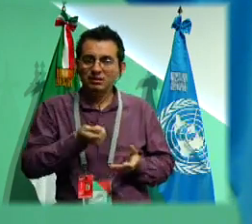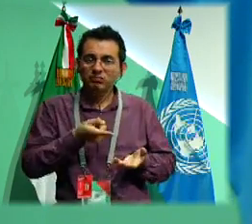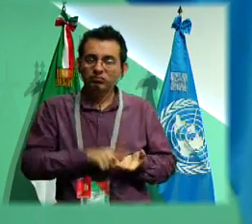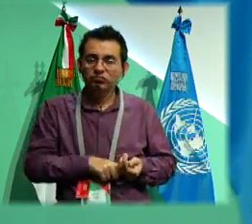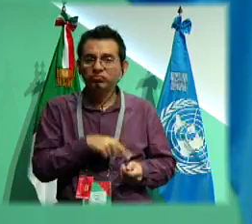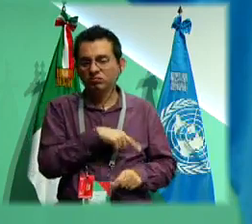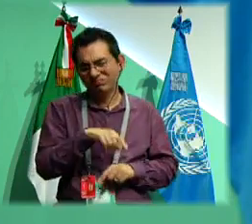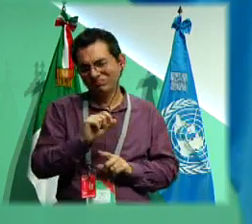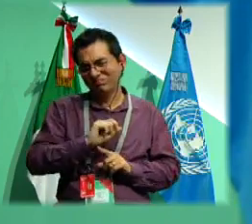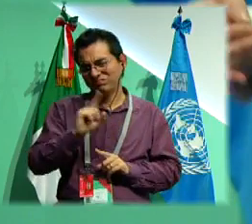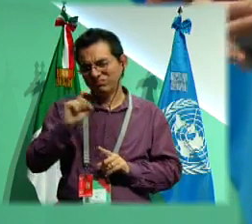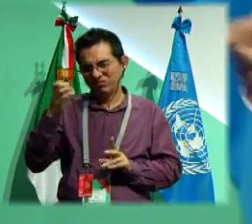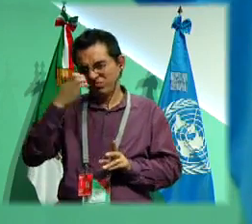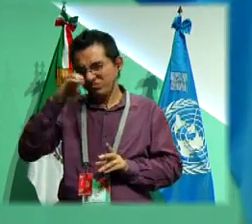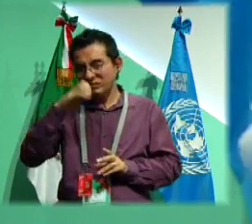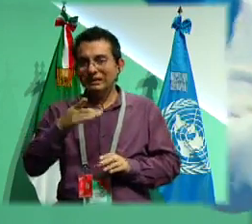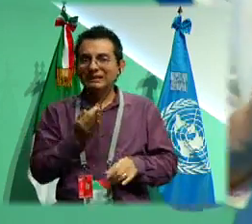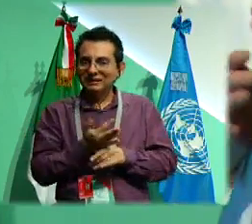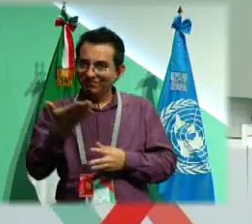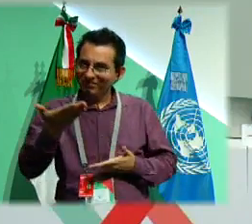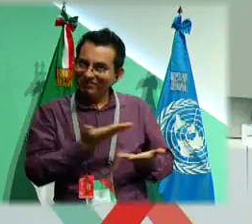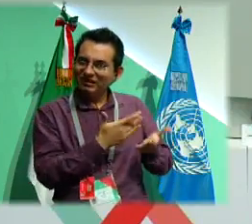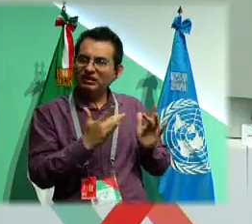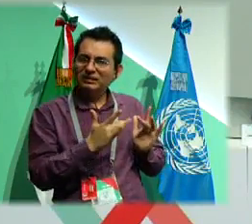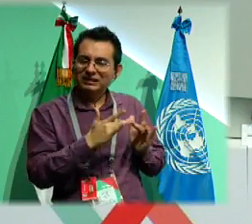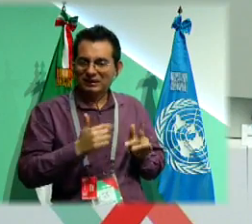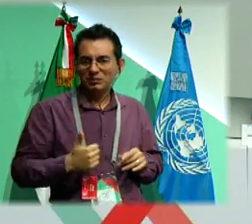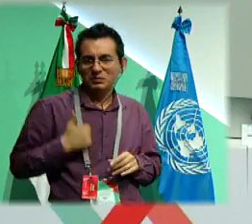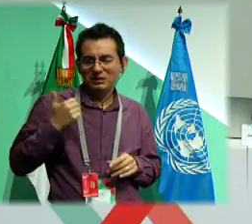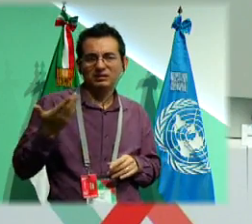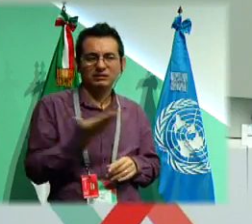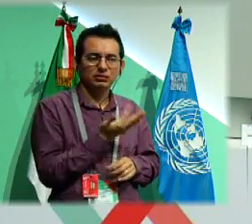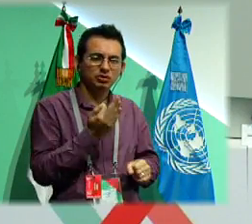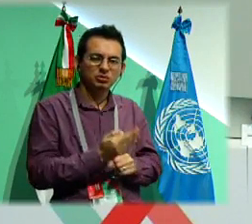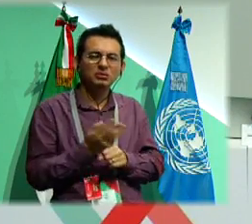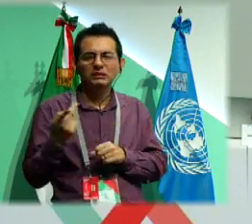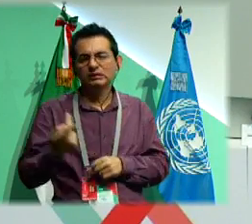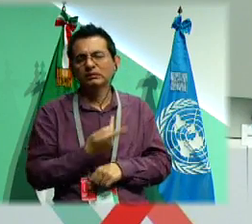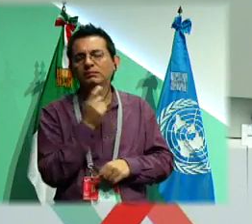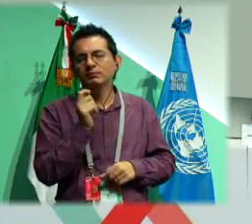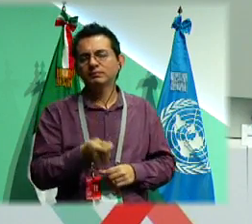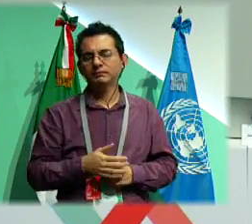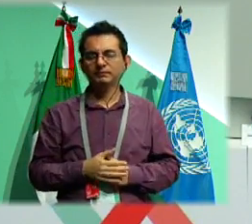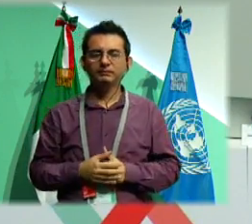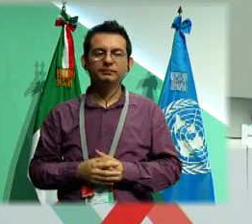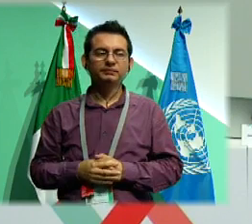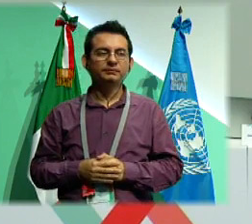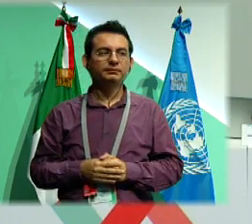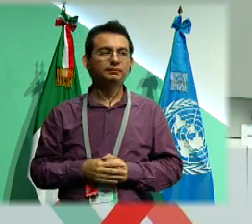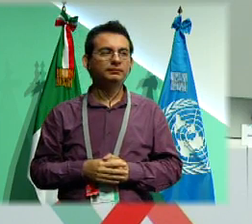l'idée est qu'il y ait des échanges entre le public et les membres du panel. Monsieur,